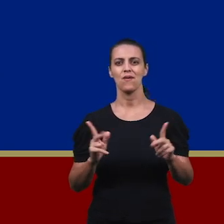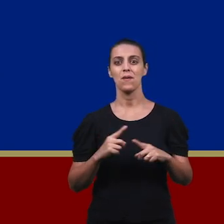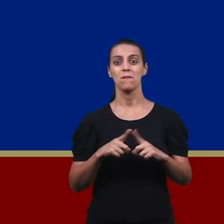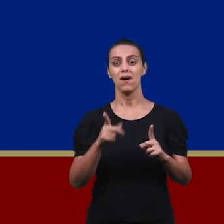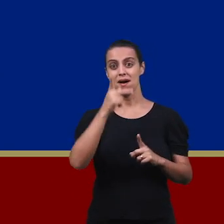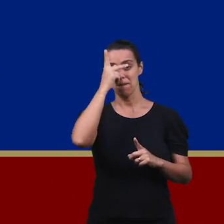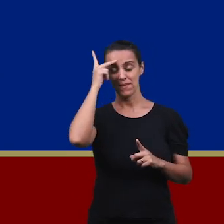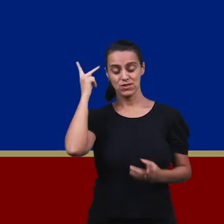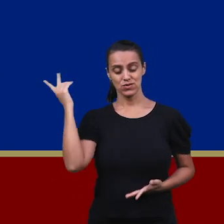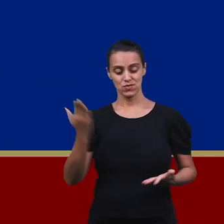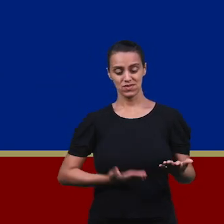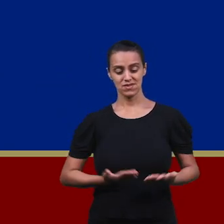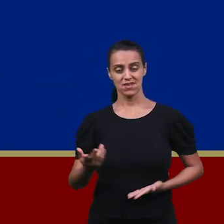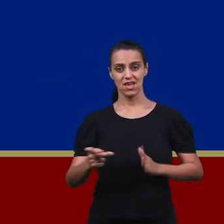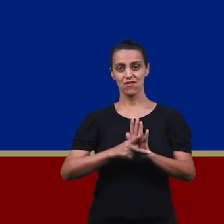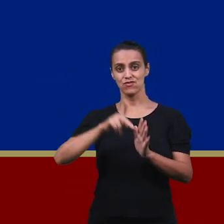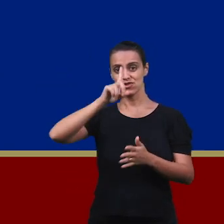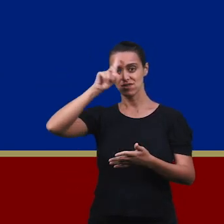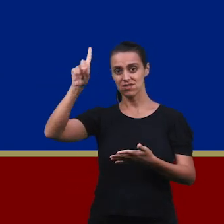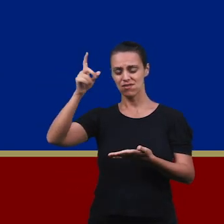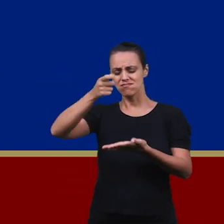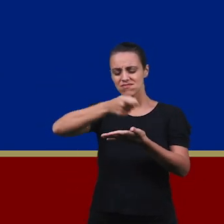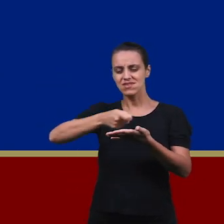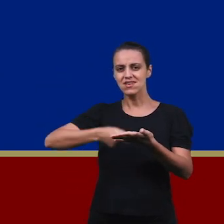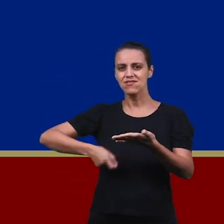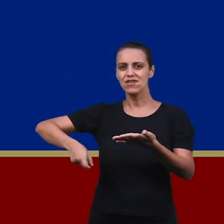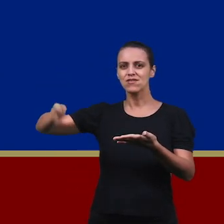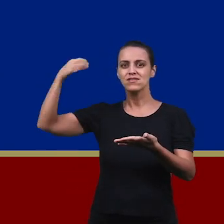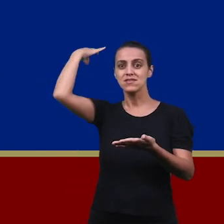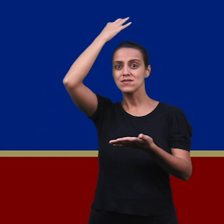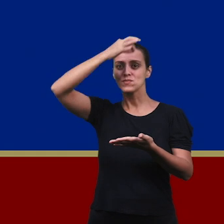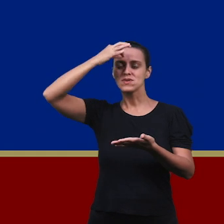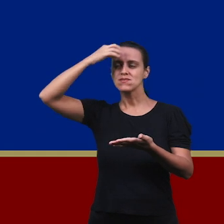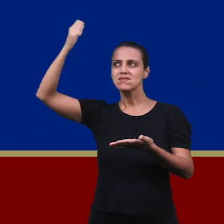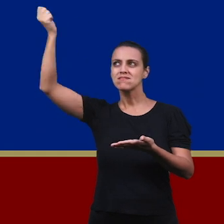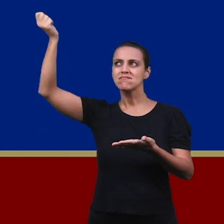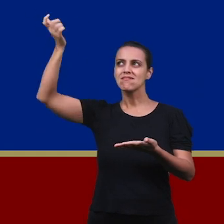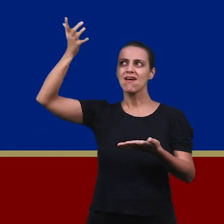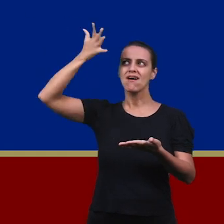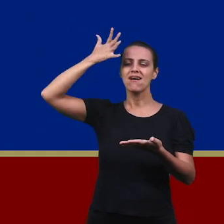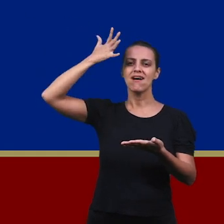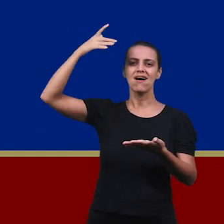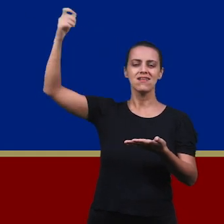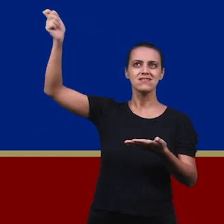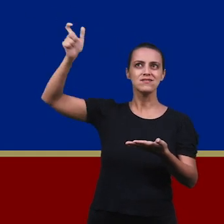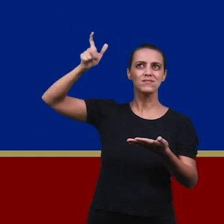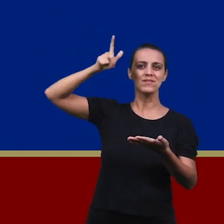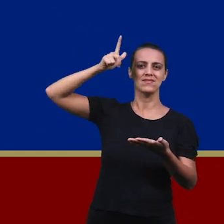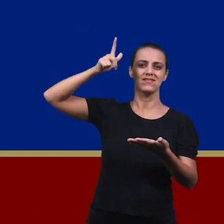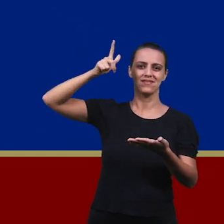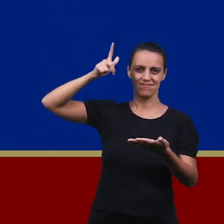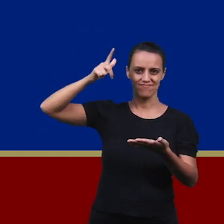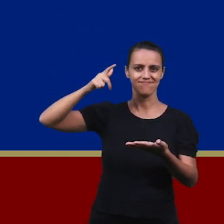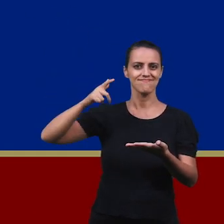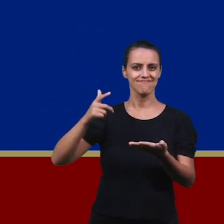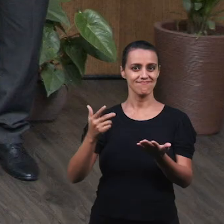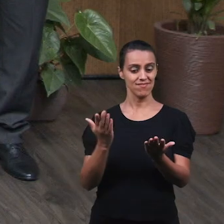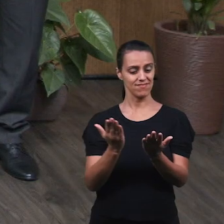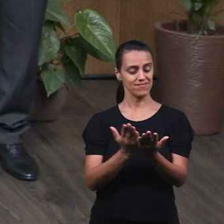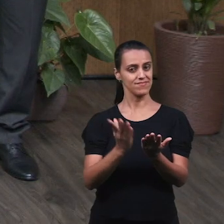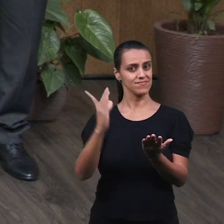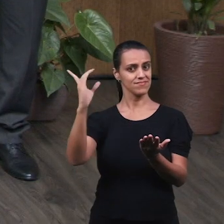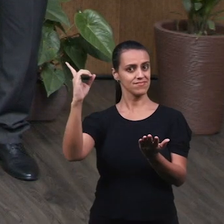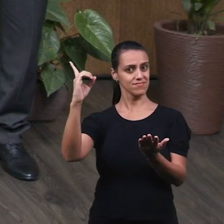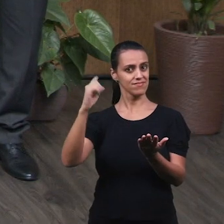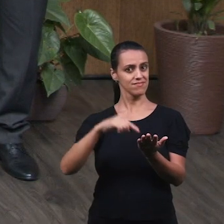de Dieu ont parlé inspirés par le Saint-Esprit. » La Bible